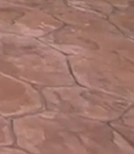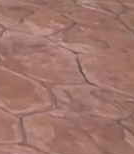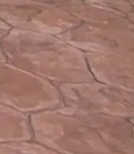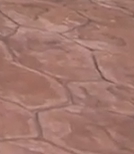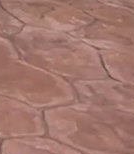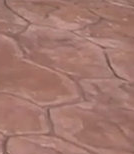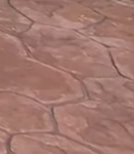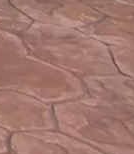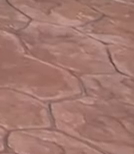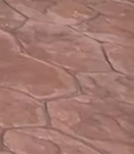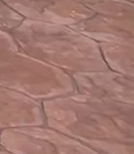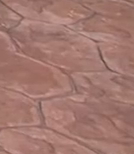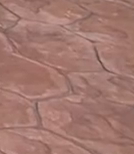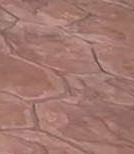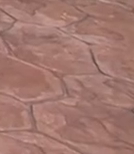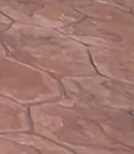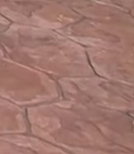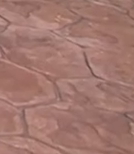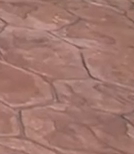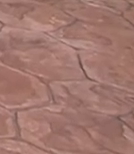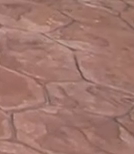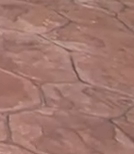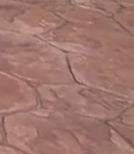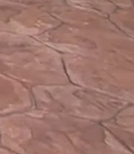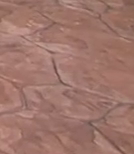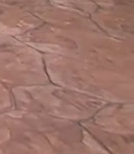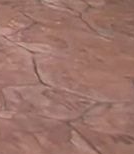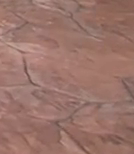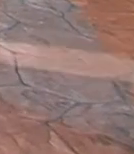happy birthday, happy birthday to you.